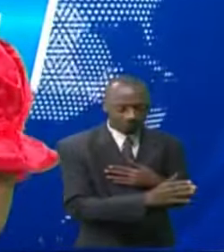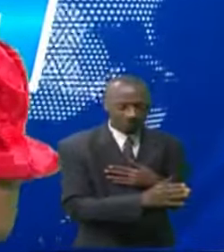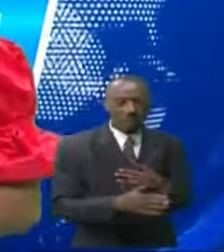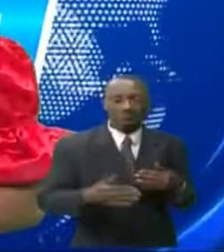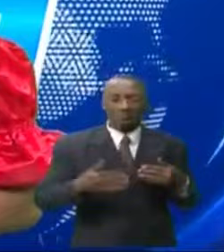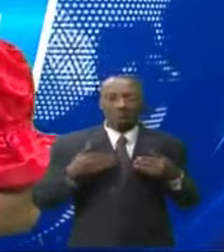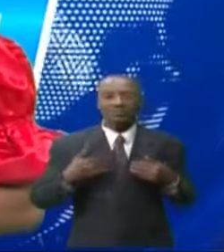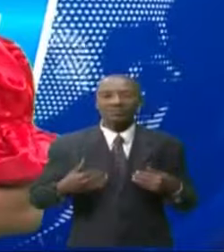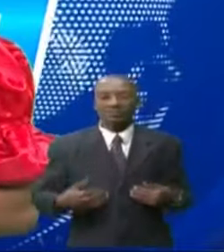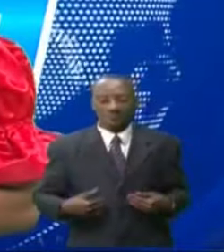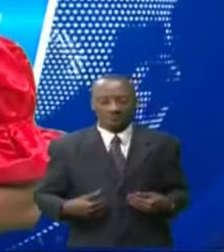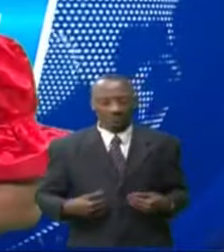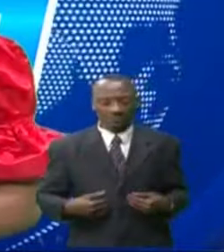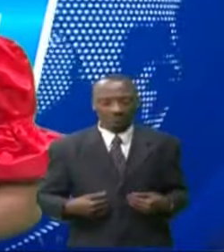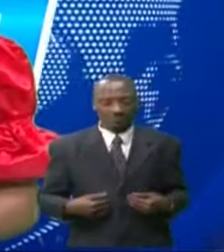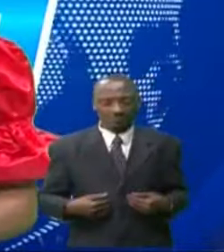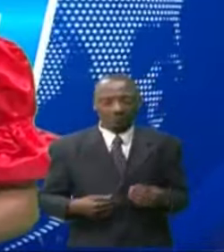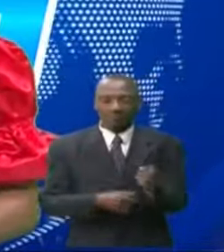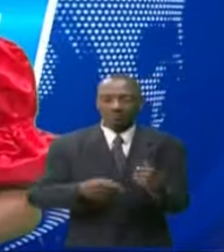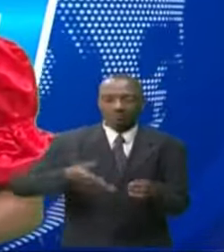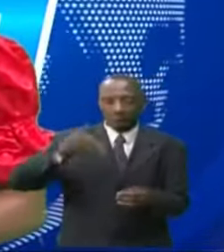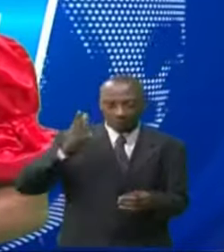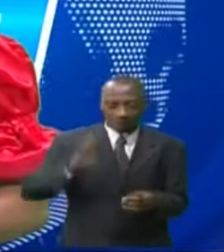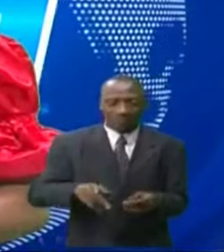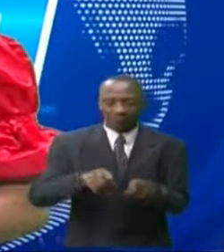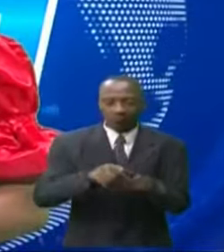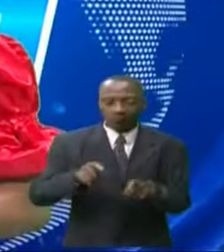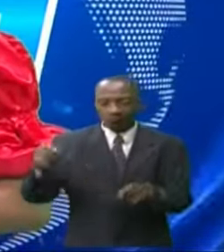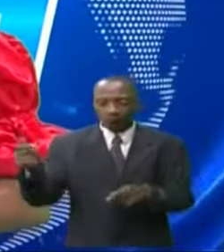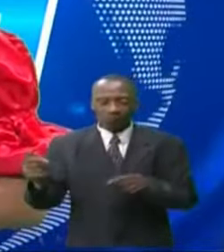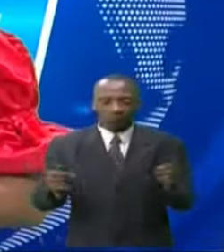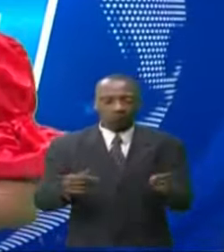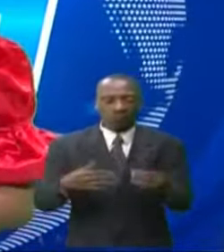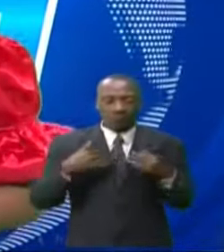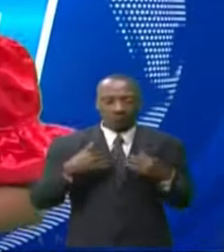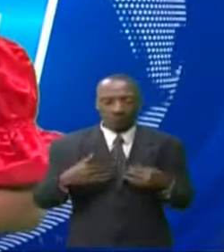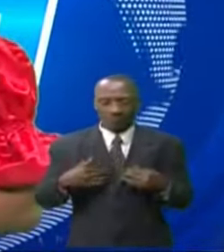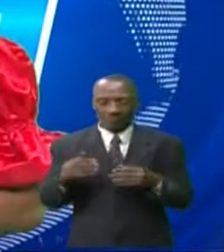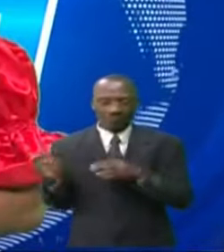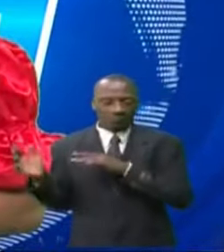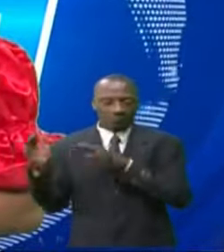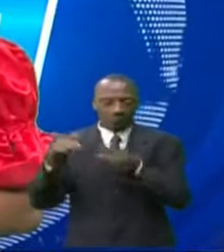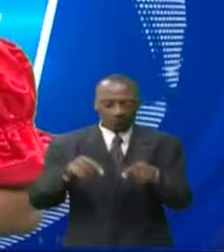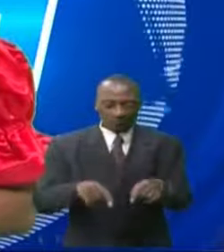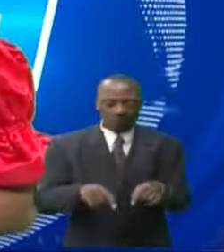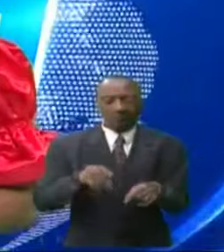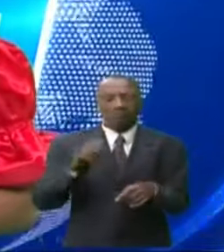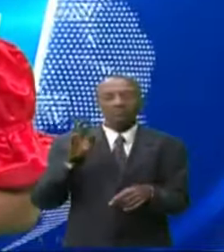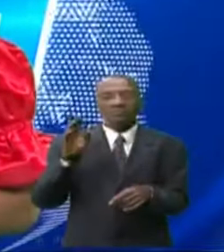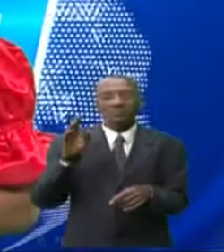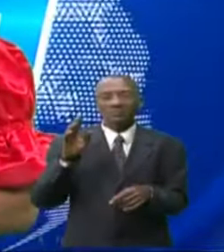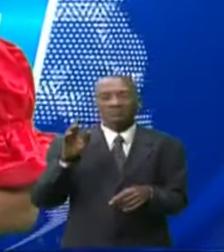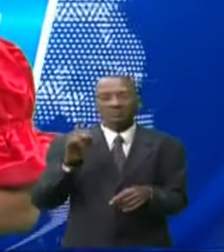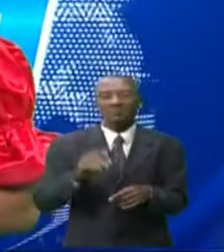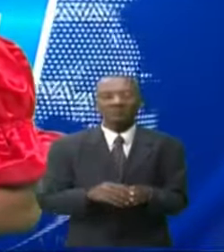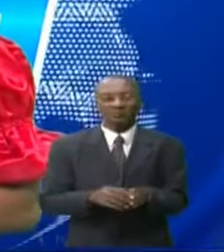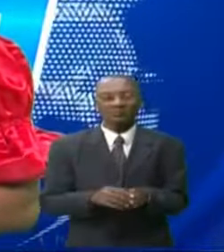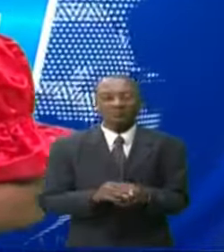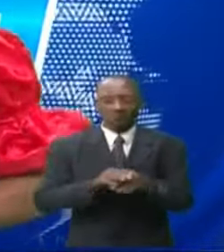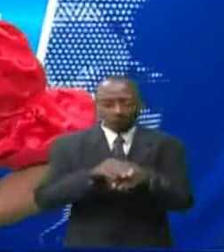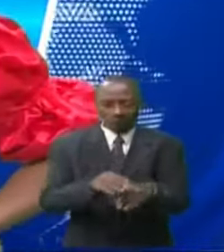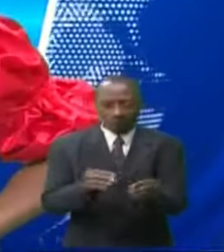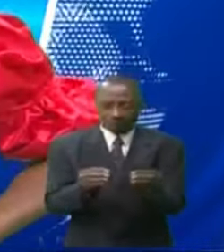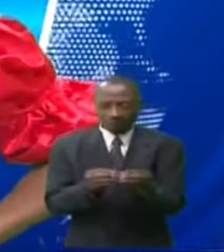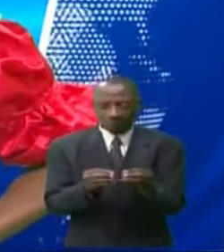les experts et autres partenair de la santé sont à Kinshasa en atelier d'évaluation les participants à ses assises vont